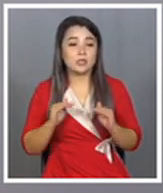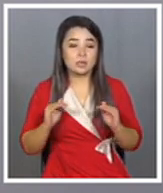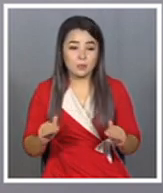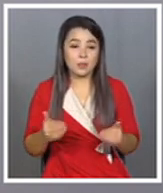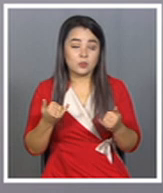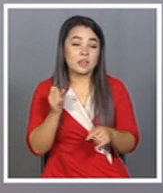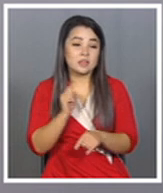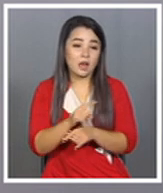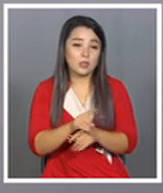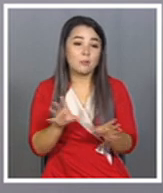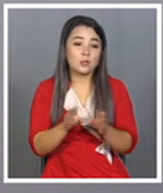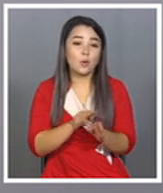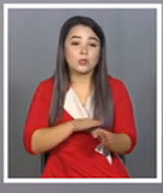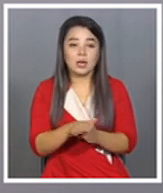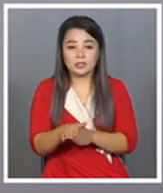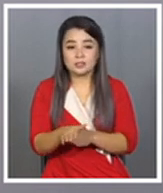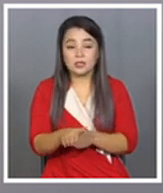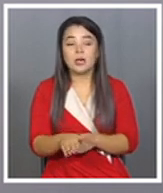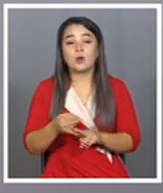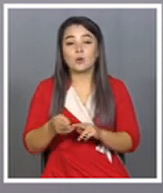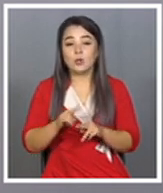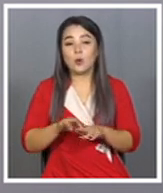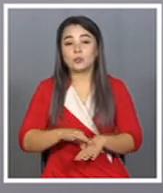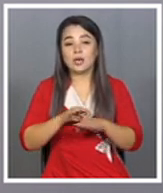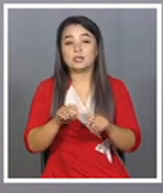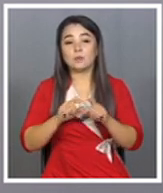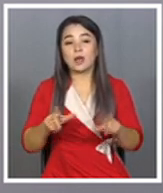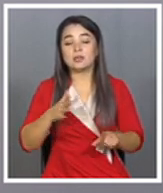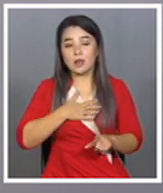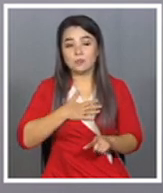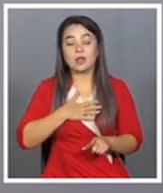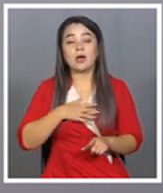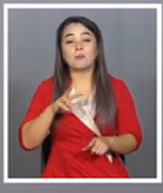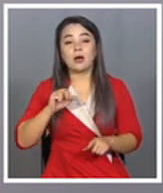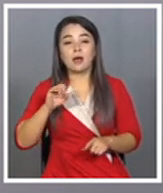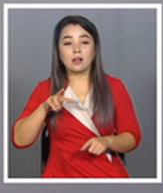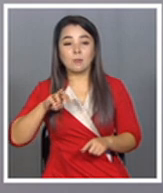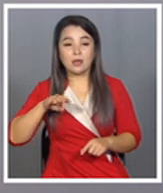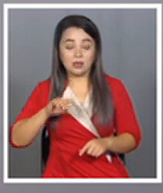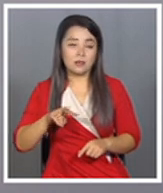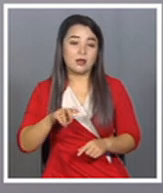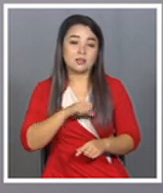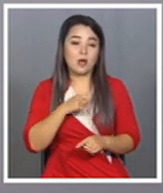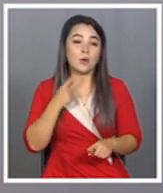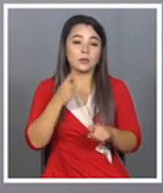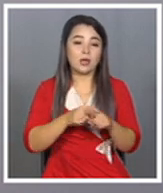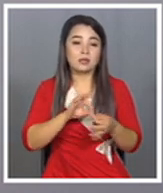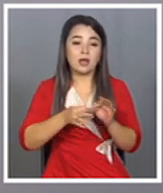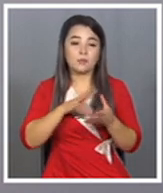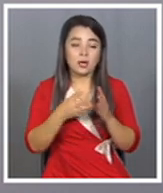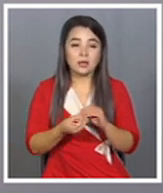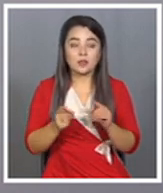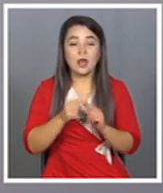енді тапсырмалар орындайық. Өткен сабақта біз мақал-мәтелдер, тұрақты тіркестер мен